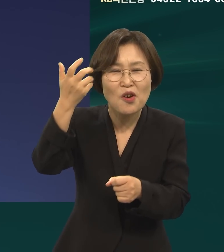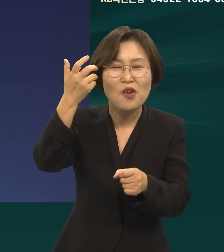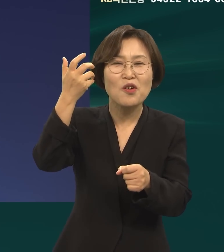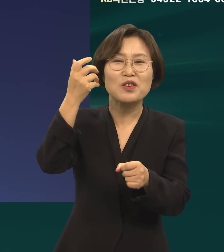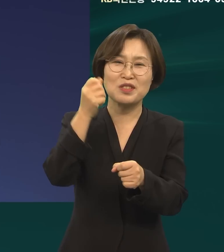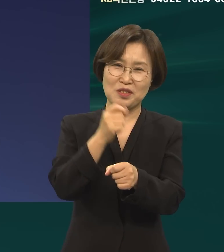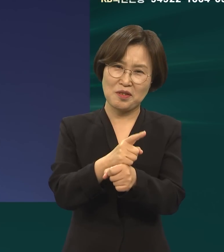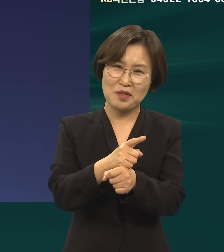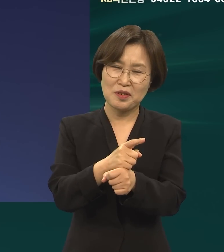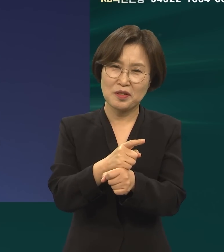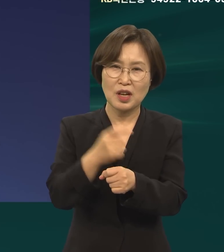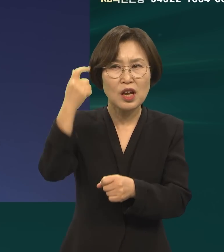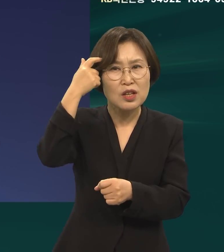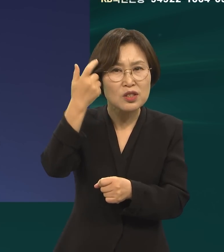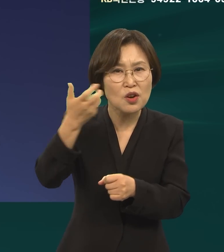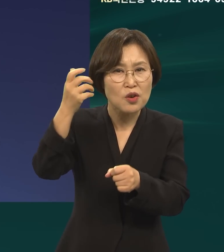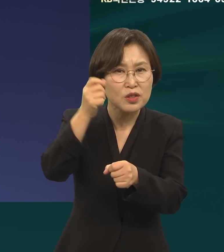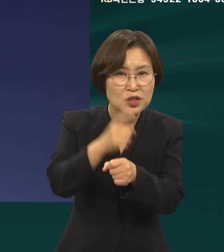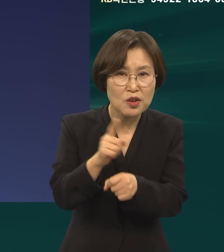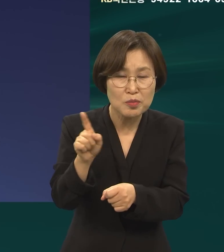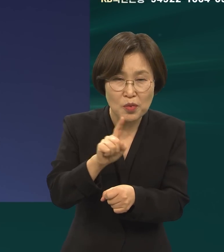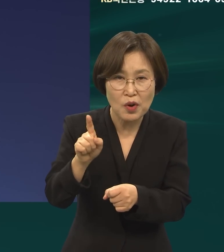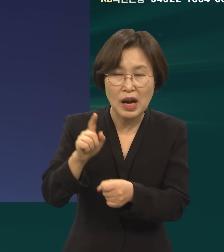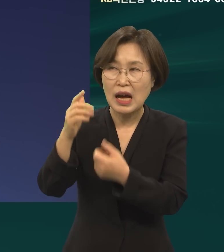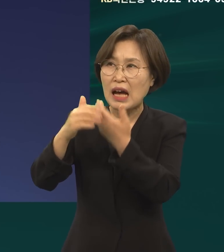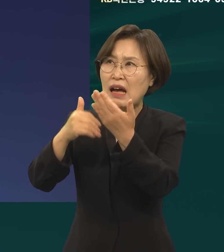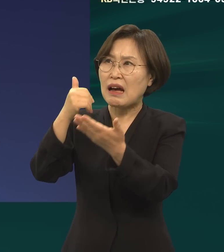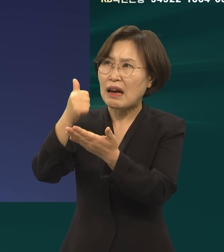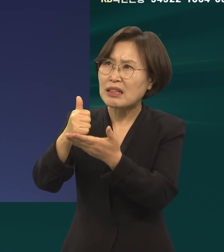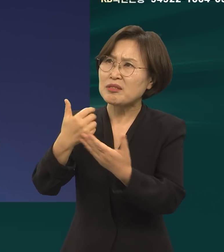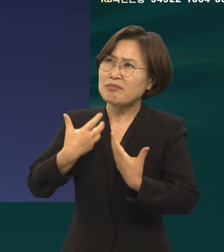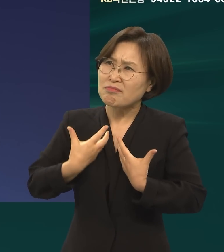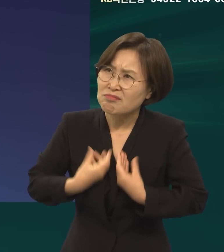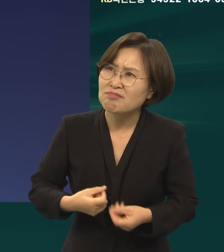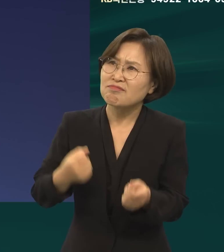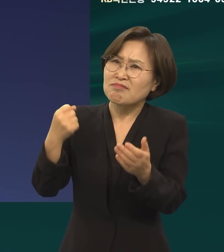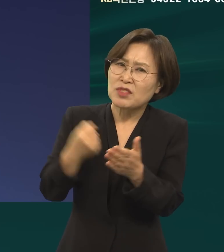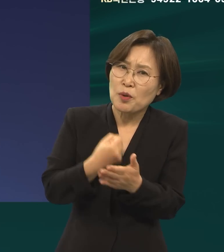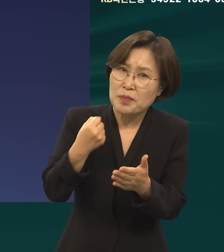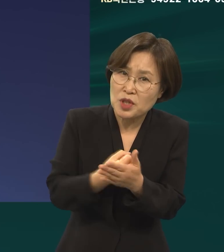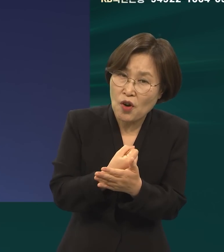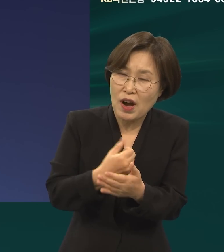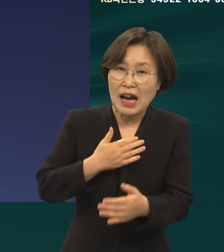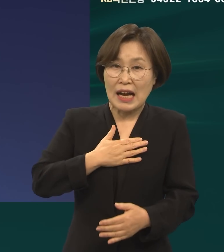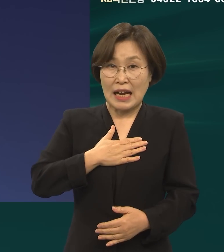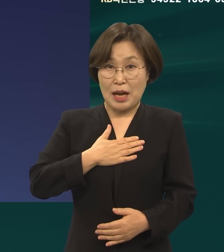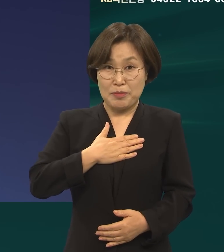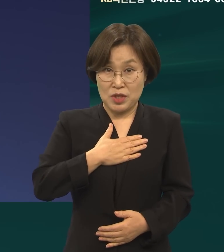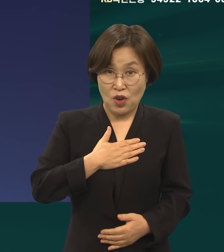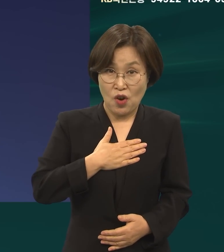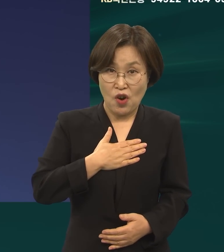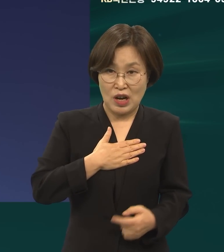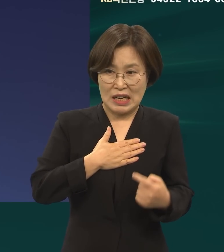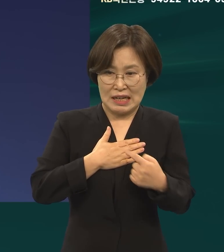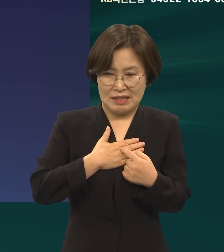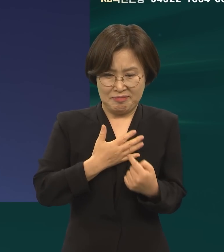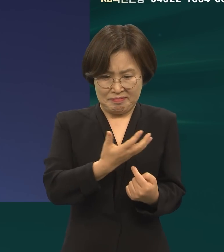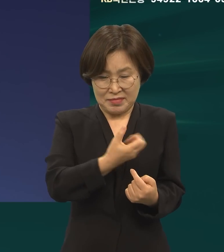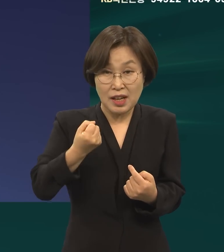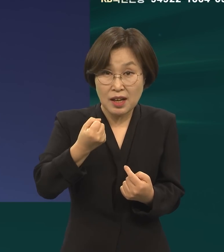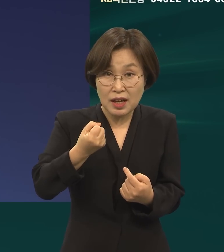영성은 뭐냐? 하나님에 대해서 낙심하고 실망하고 섭섭해하는 이 감정을, 나를